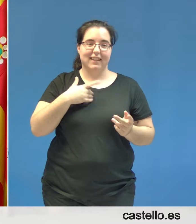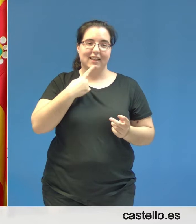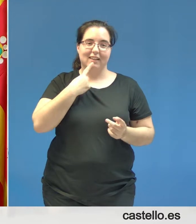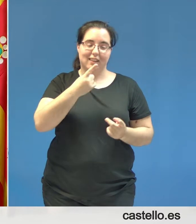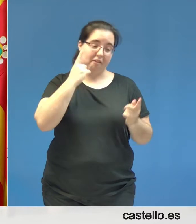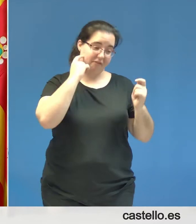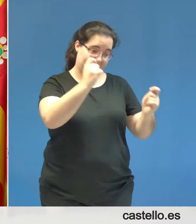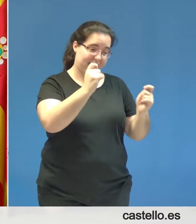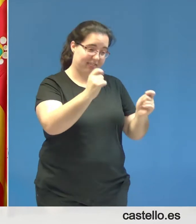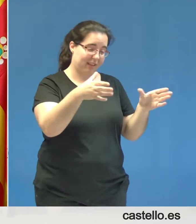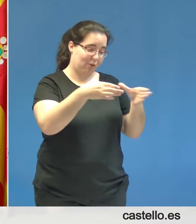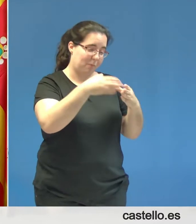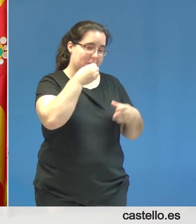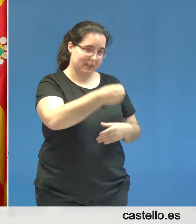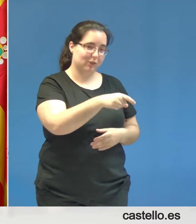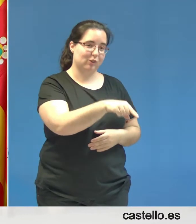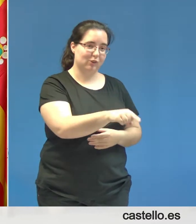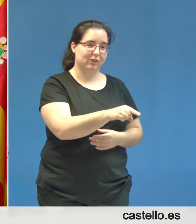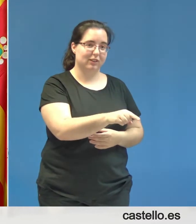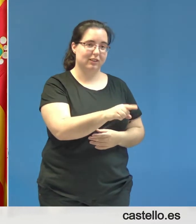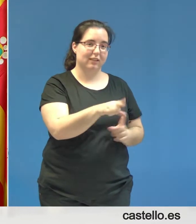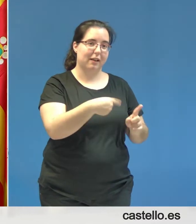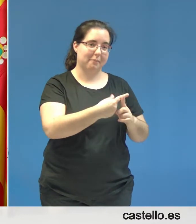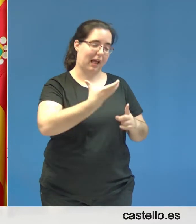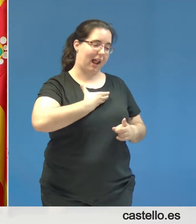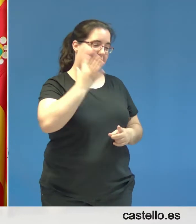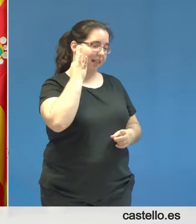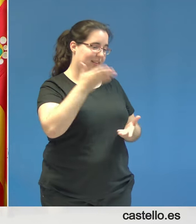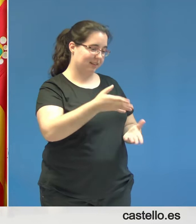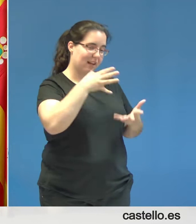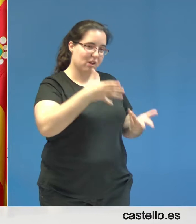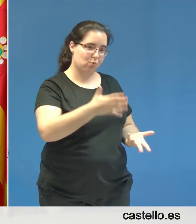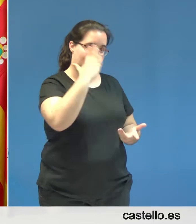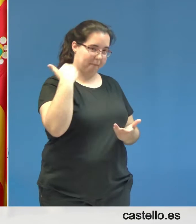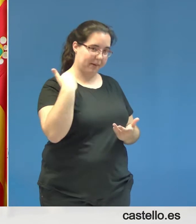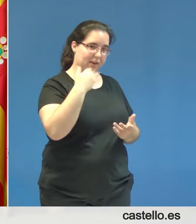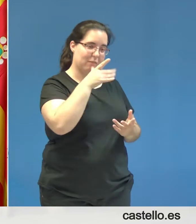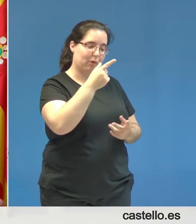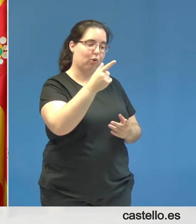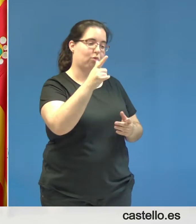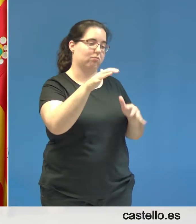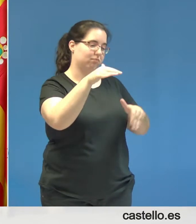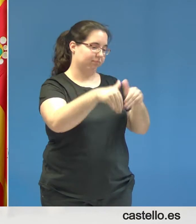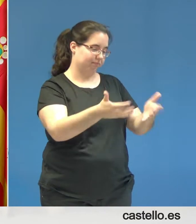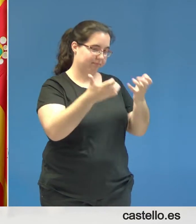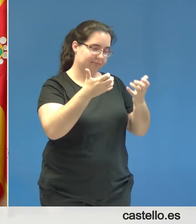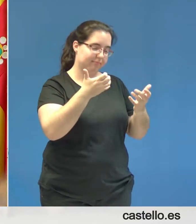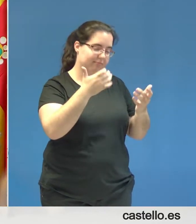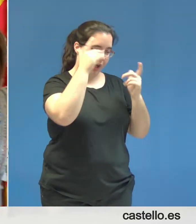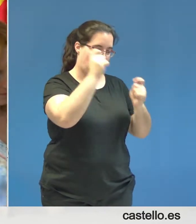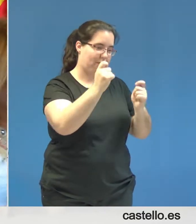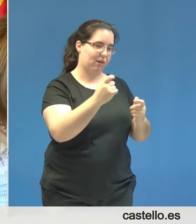felicitación al Grupo Socialista y a la alcaldesa actual, Amparo Marco, por los resultados que han obtenido. Muchas